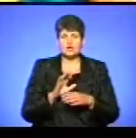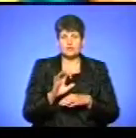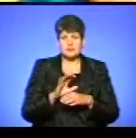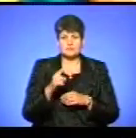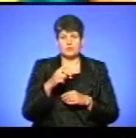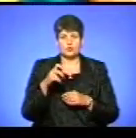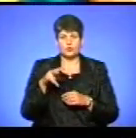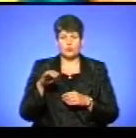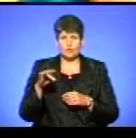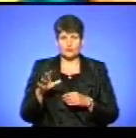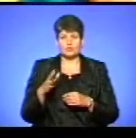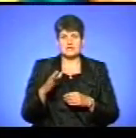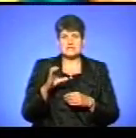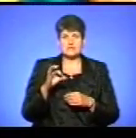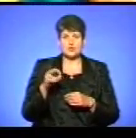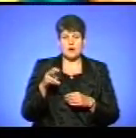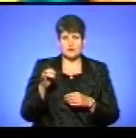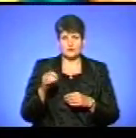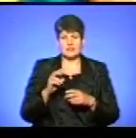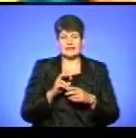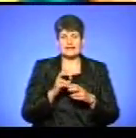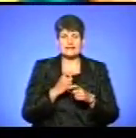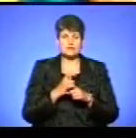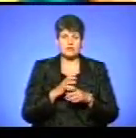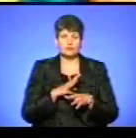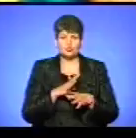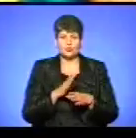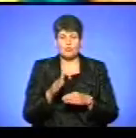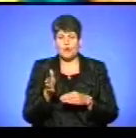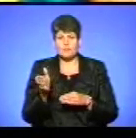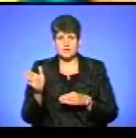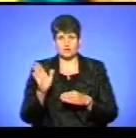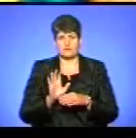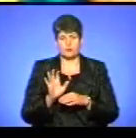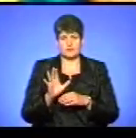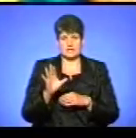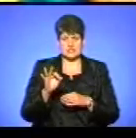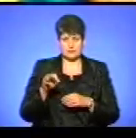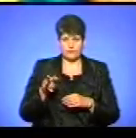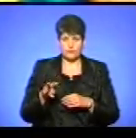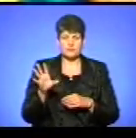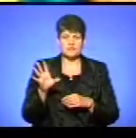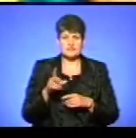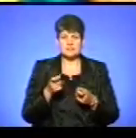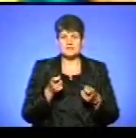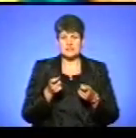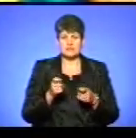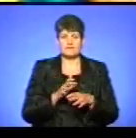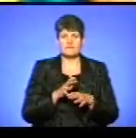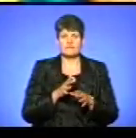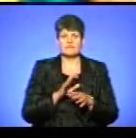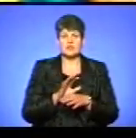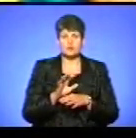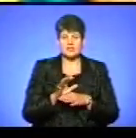побічними виробництвами. І тепер для того, щоб забезпечити виробництво хлору і соляної кислоти, всі адміністративні і виробничі витрати